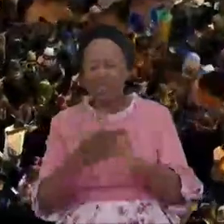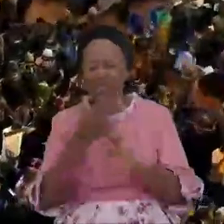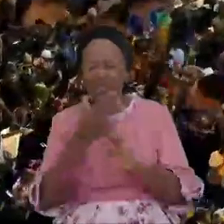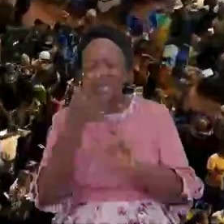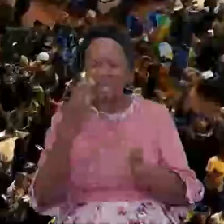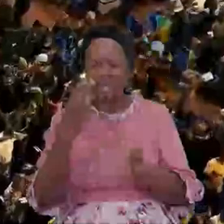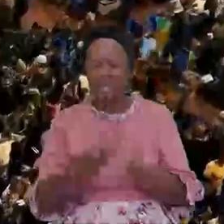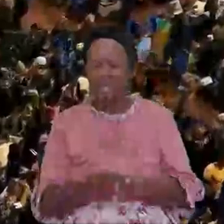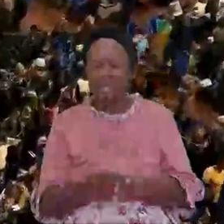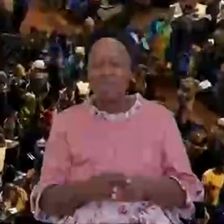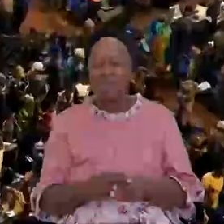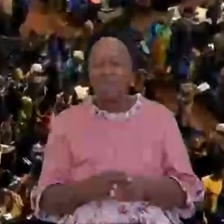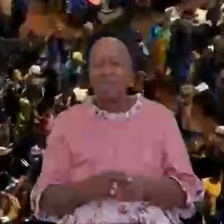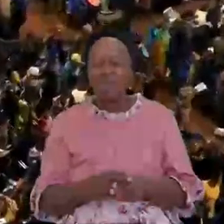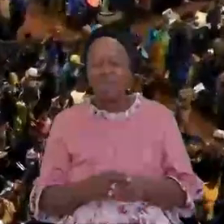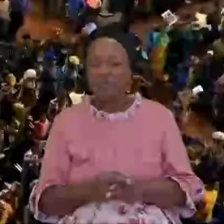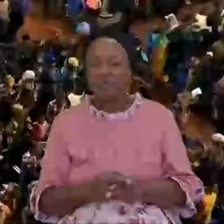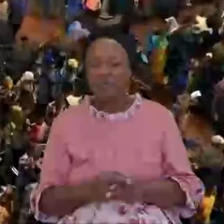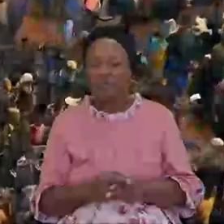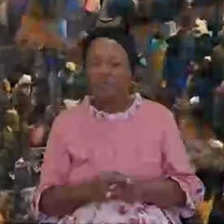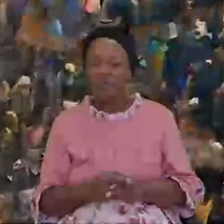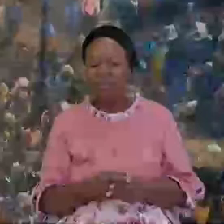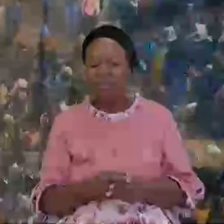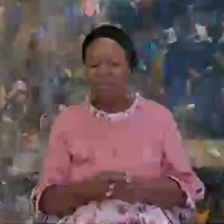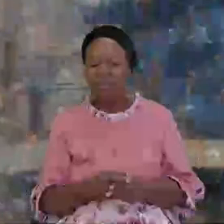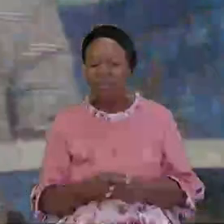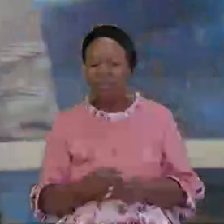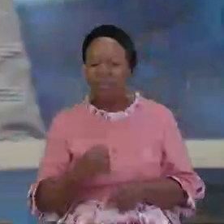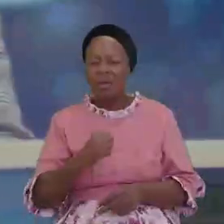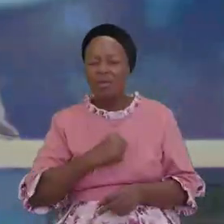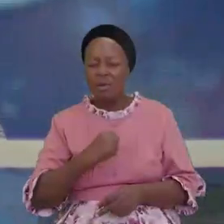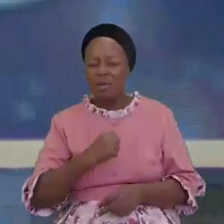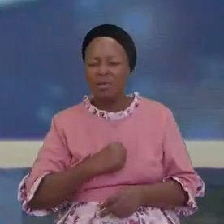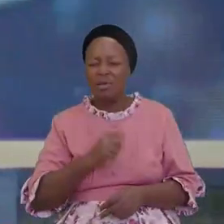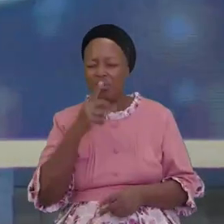Hémorroïdes, sois guéri au nom de Jésus.